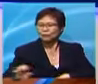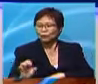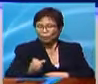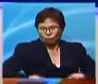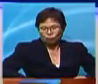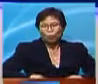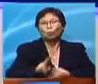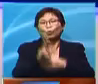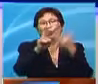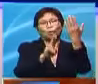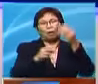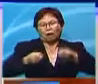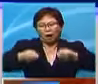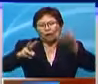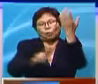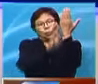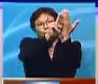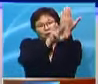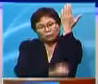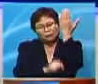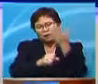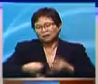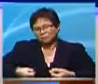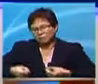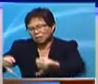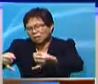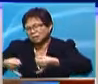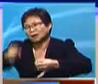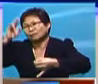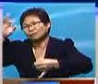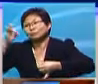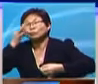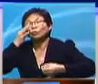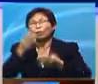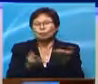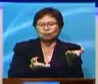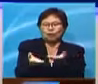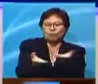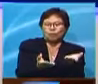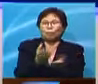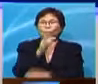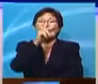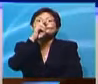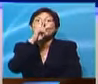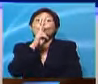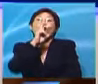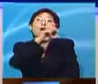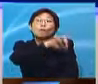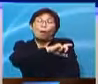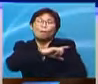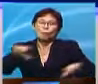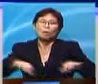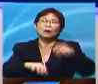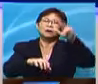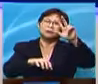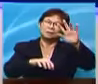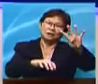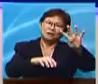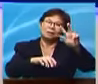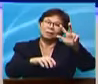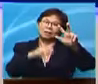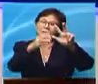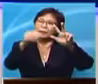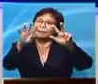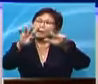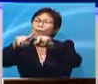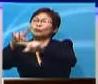di lebuh Raya Utara Selatan plus dan jalan-jalan persekutuan perkhidmatan tersebut akan dijalankan pada 3 dan 4 julai selain